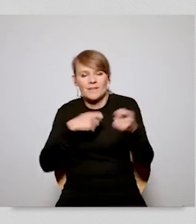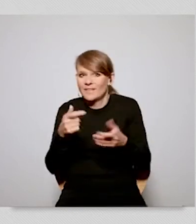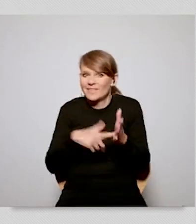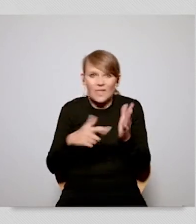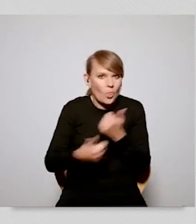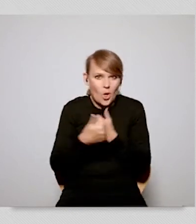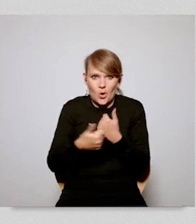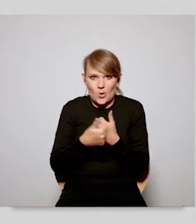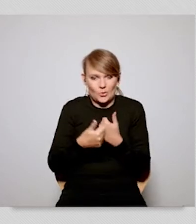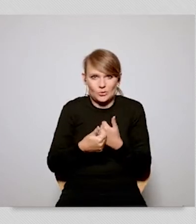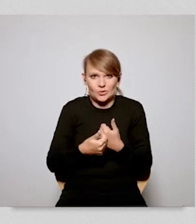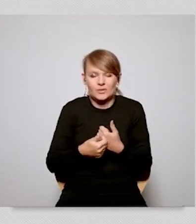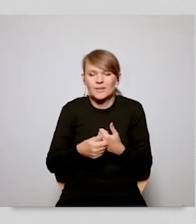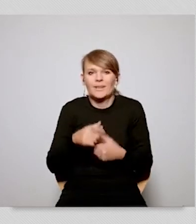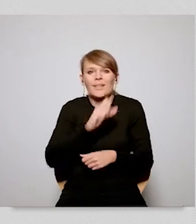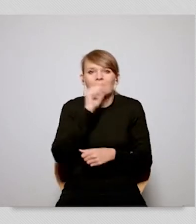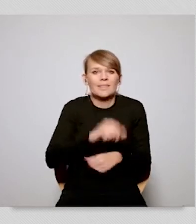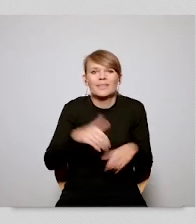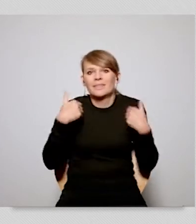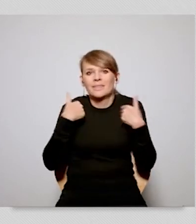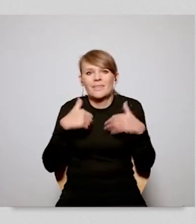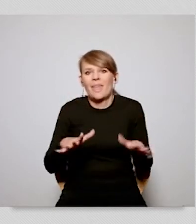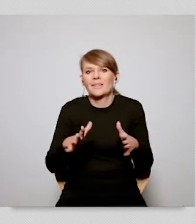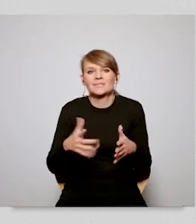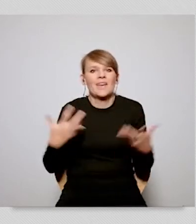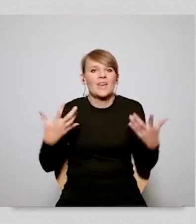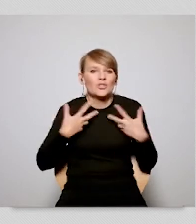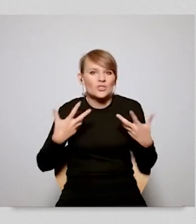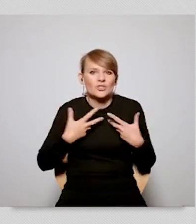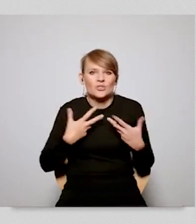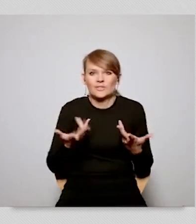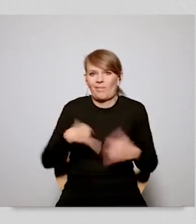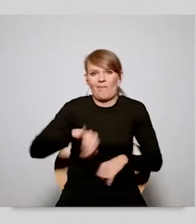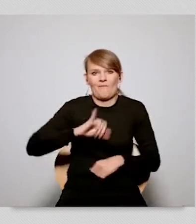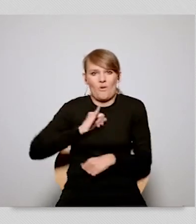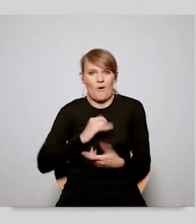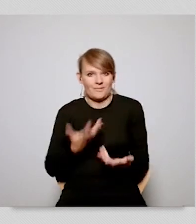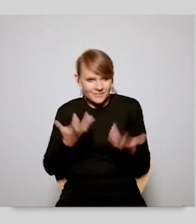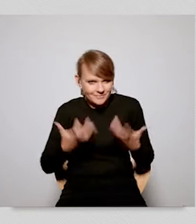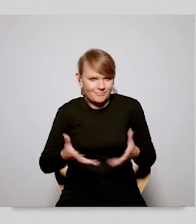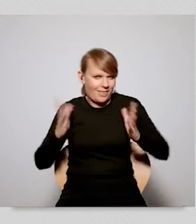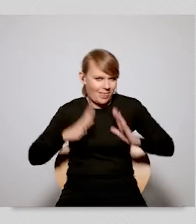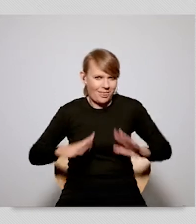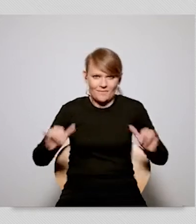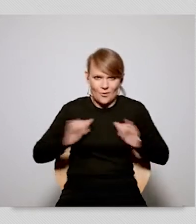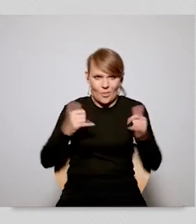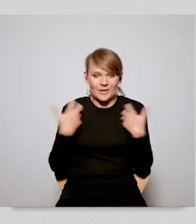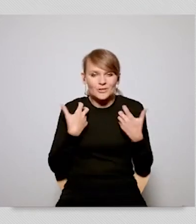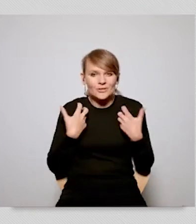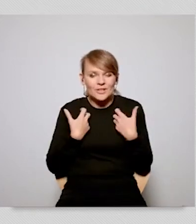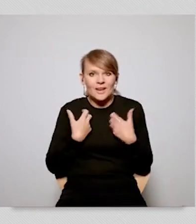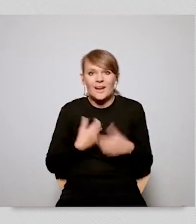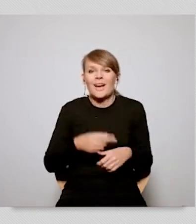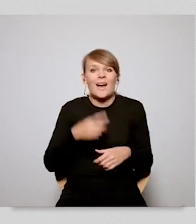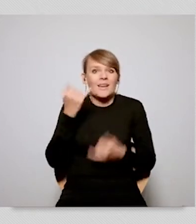nie chce ograniczać, nie wiem, komfortu życia. To się nie uda, jeżeli miałoby to się opierać wyłącznie na